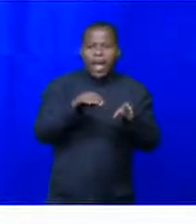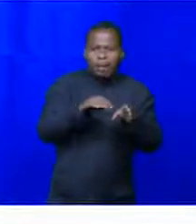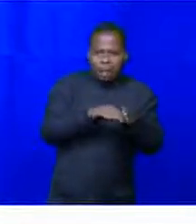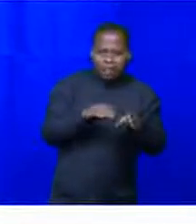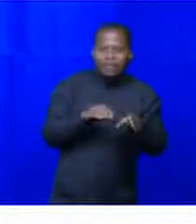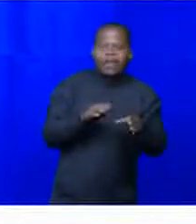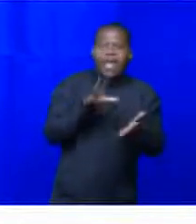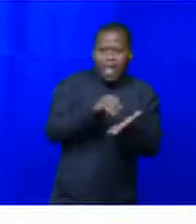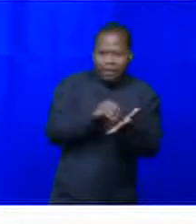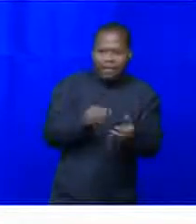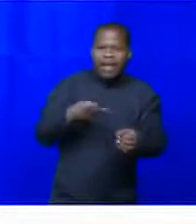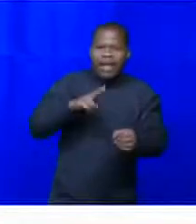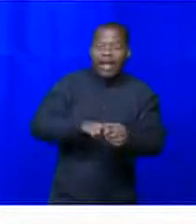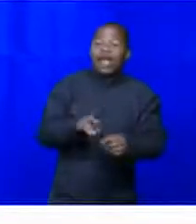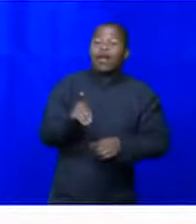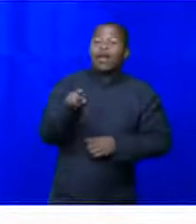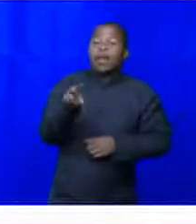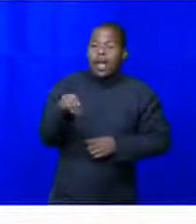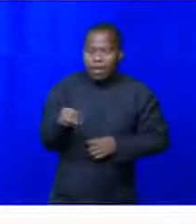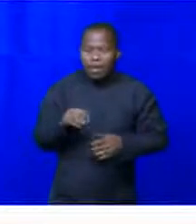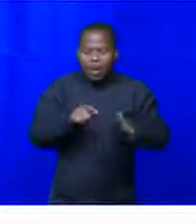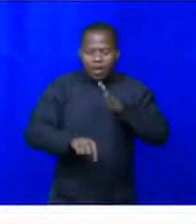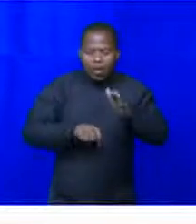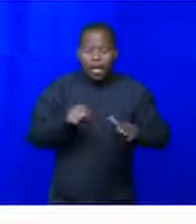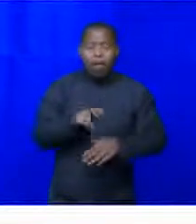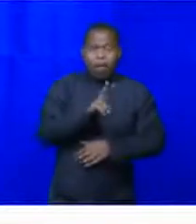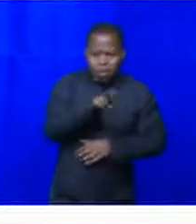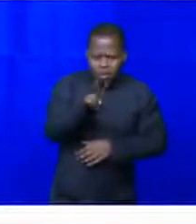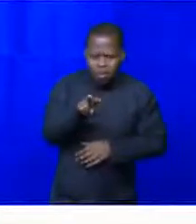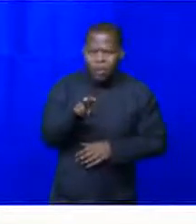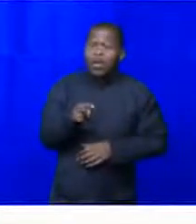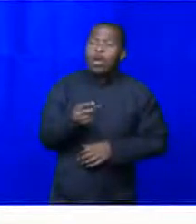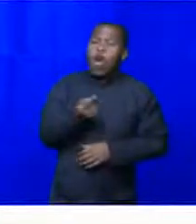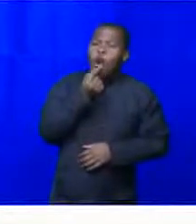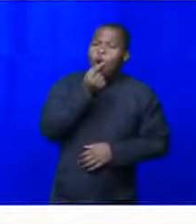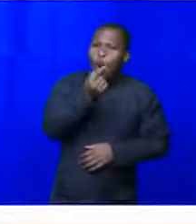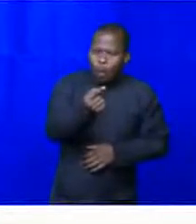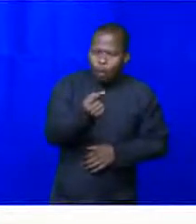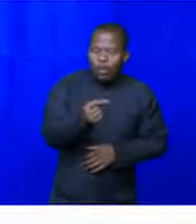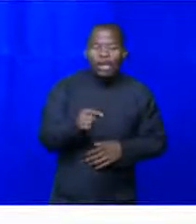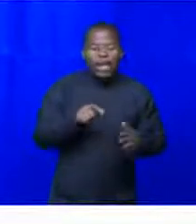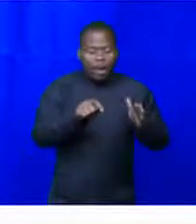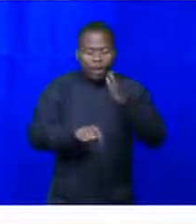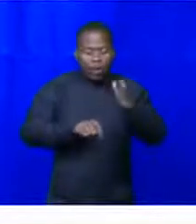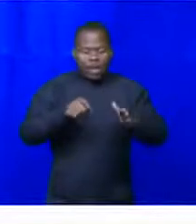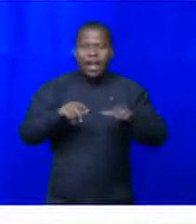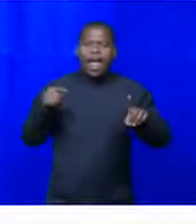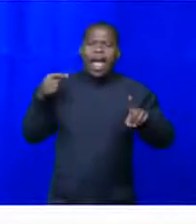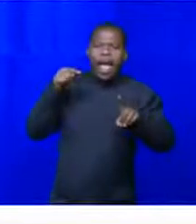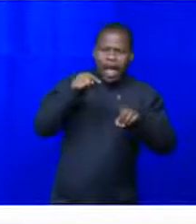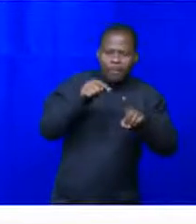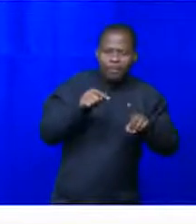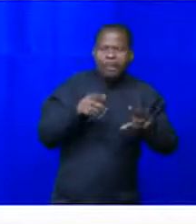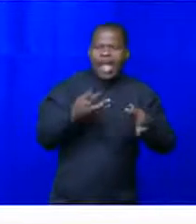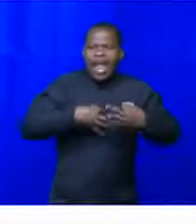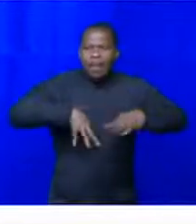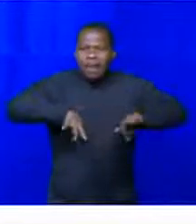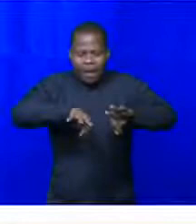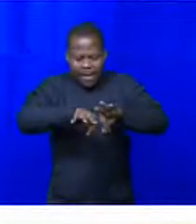liphini landvuna nkulu lisachubeka nokubuka lomsebenti livetile kutsi inhloso lenkulu yalomsebenti kwelekelela imindeni